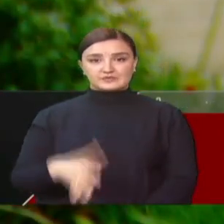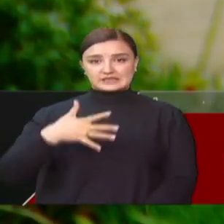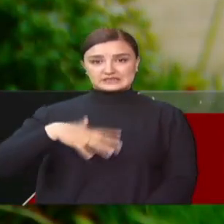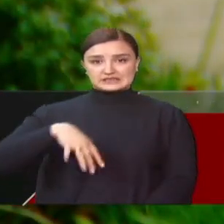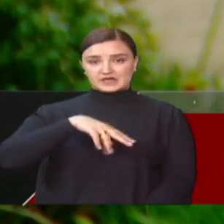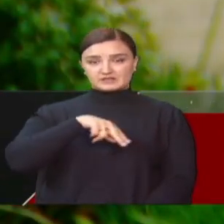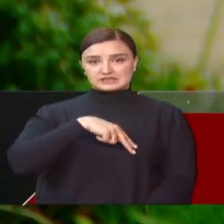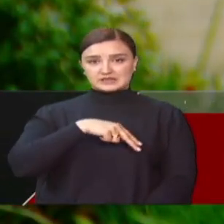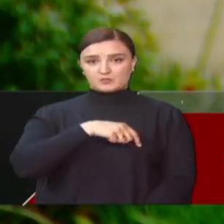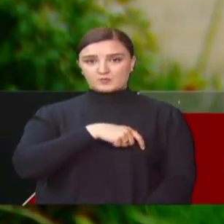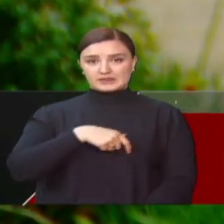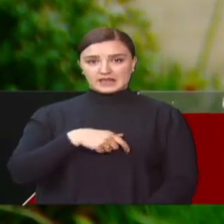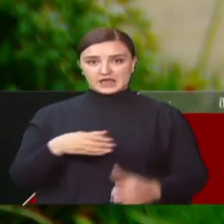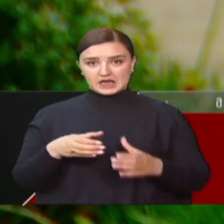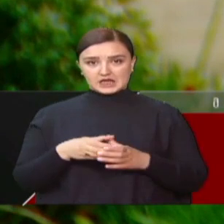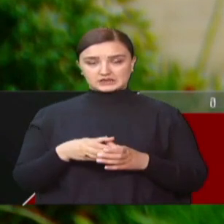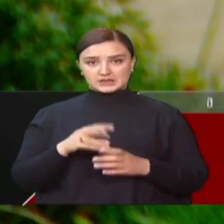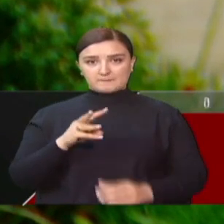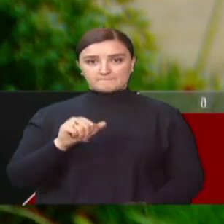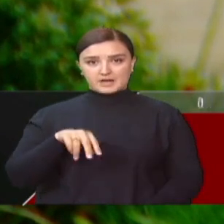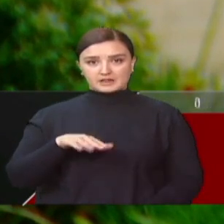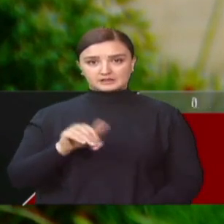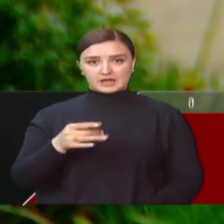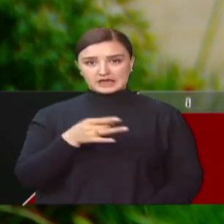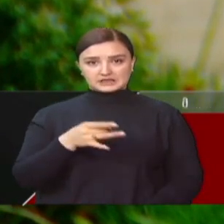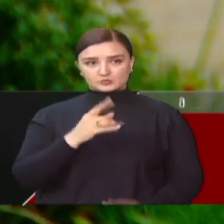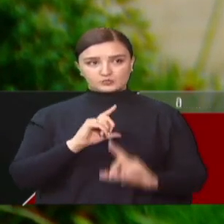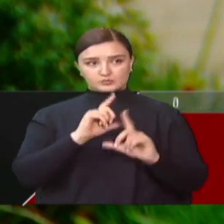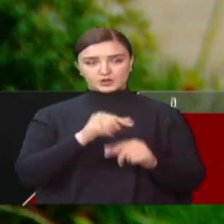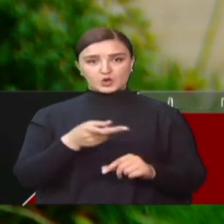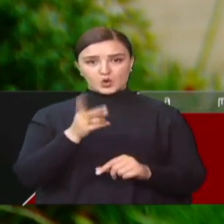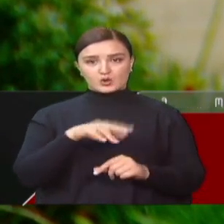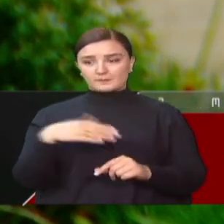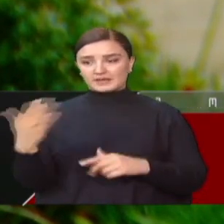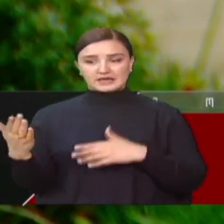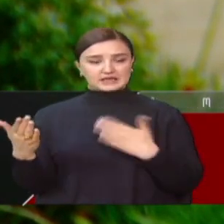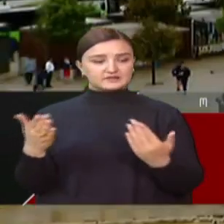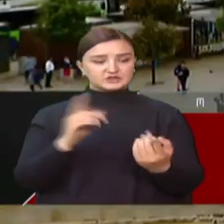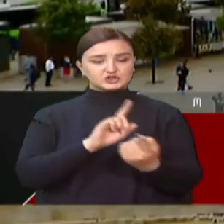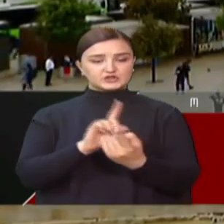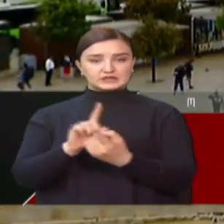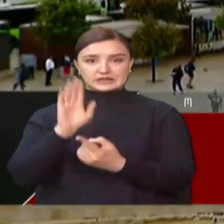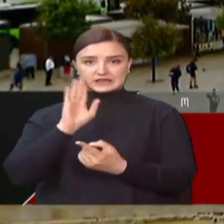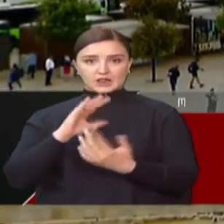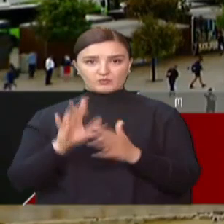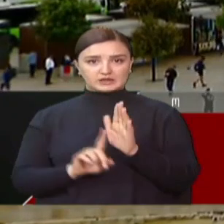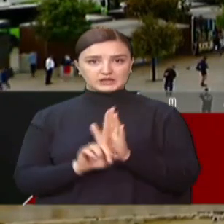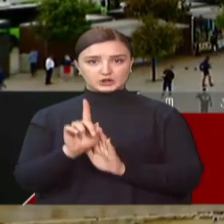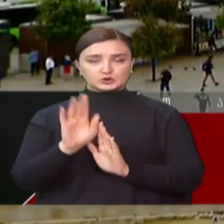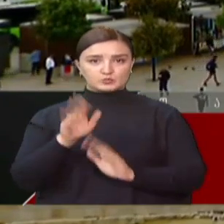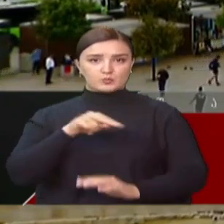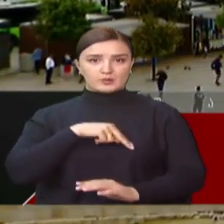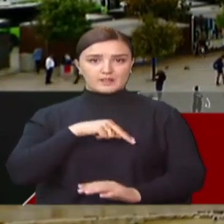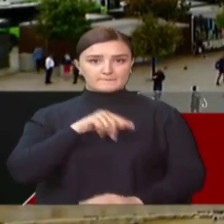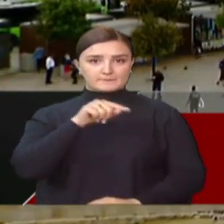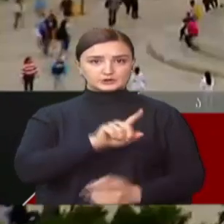Საქართველოს საპარლამენტო დელეგაციას Maltis Republicași ორ მხრივ შეხვედრები დღეს დილიდან აქვს უკვე ჩანიშნული. Შეხვედრები შედგება როგორც